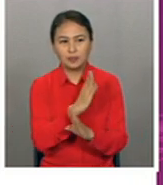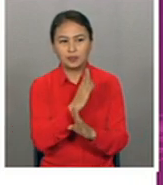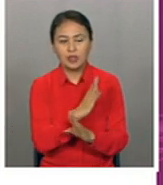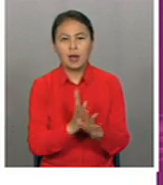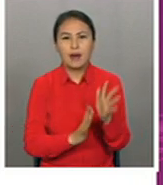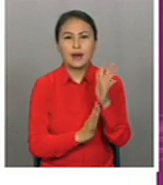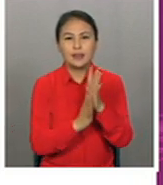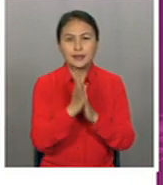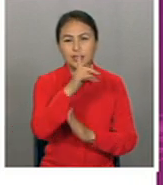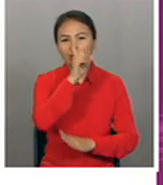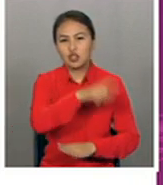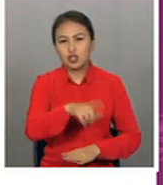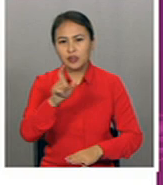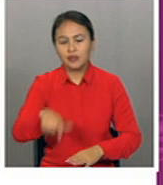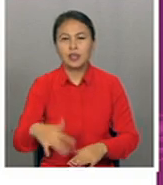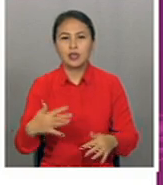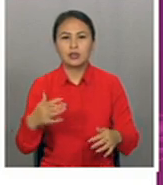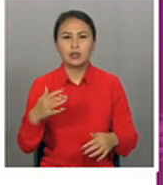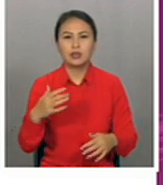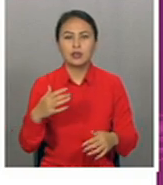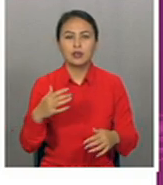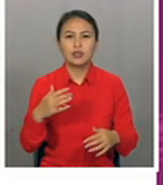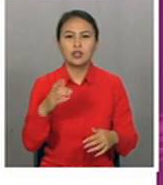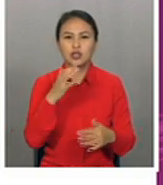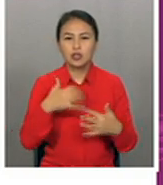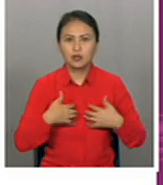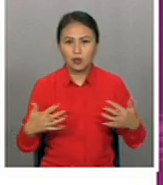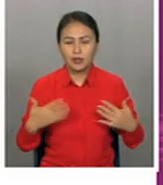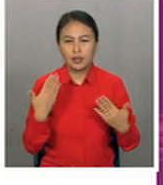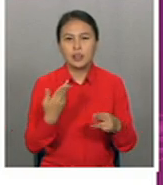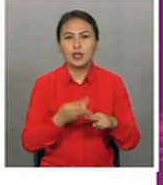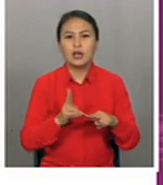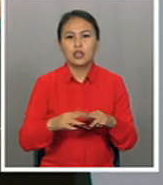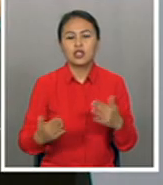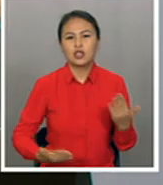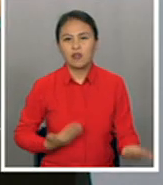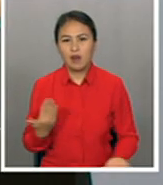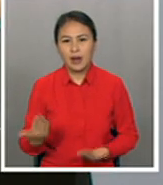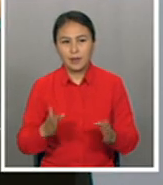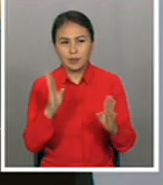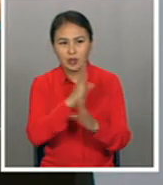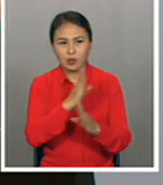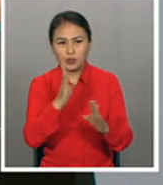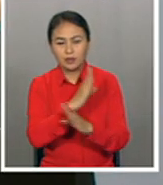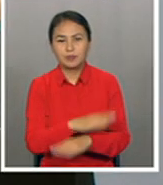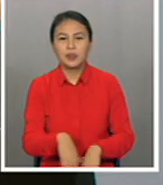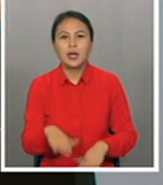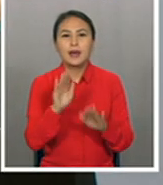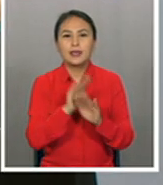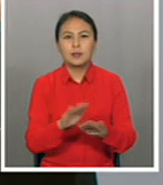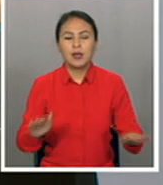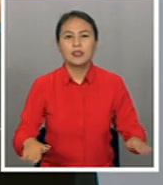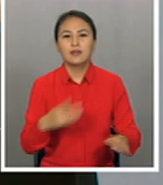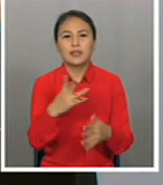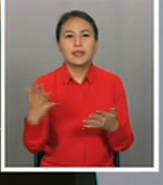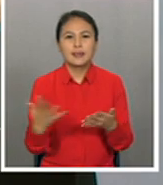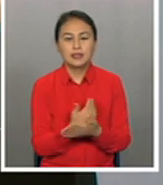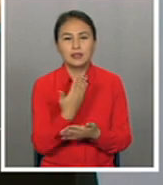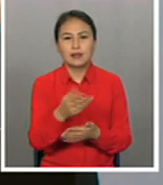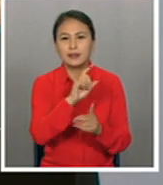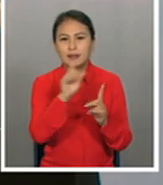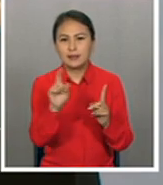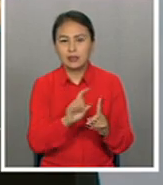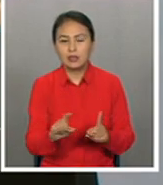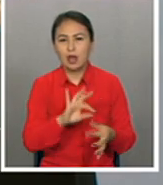Растения, человек, животные – это живая природа. Ребята, найдите в этом тексте